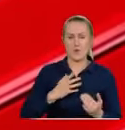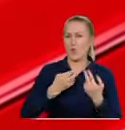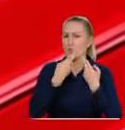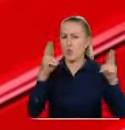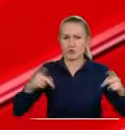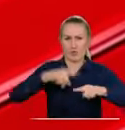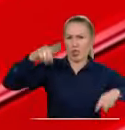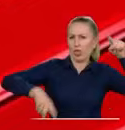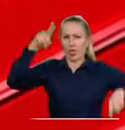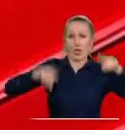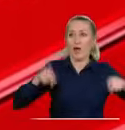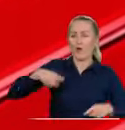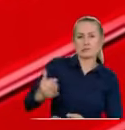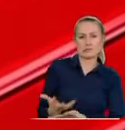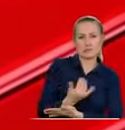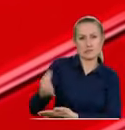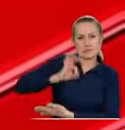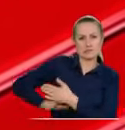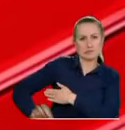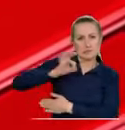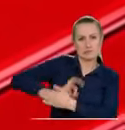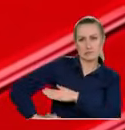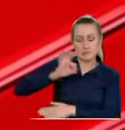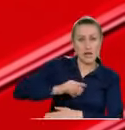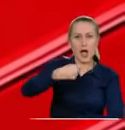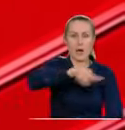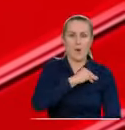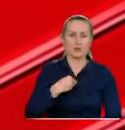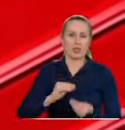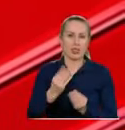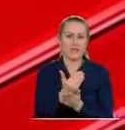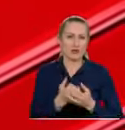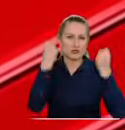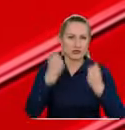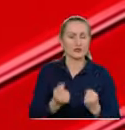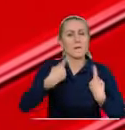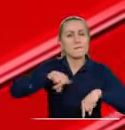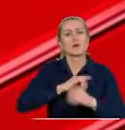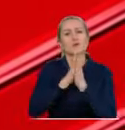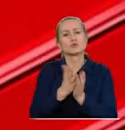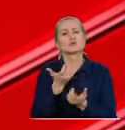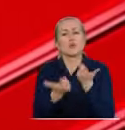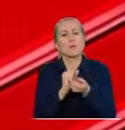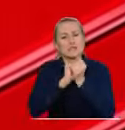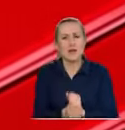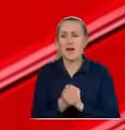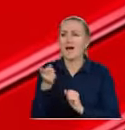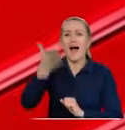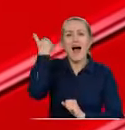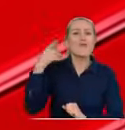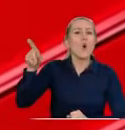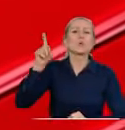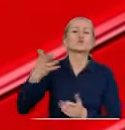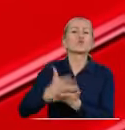oni upychali swoje kieszenie, a Polakom żyło się ciężko. Zmieńmy to. Słupszczanie dokonali kiedyś zmiany. Uwierzyli w